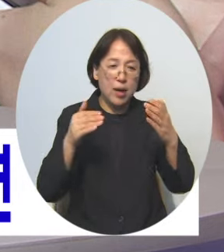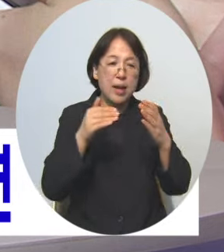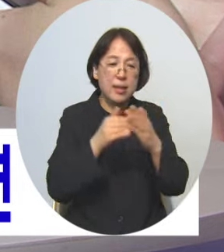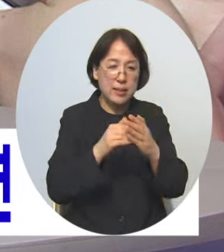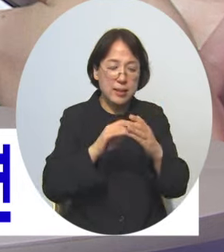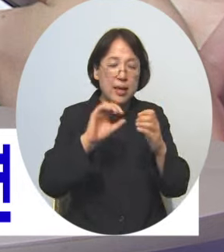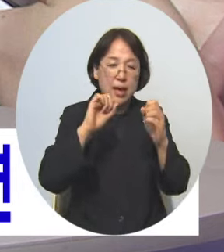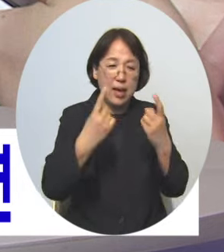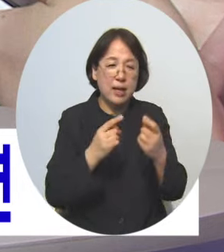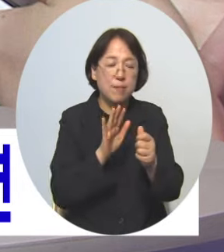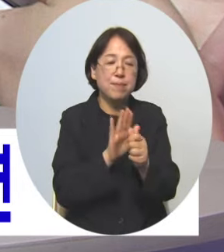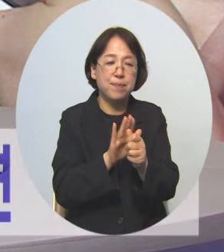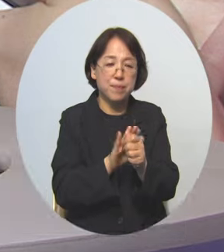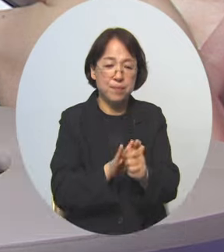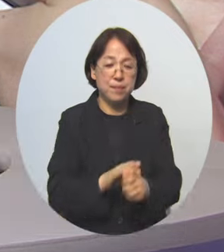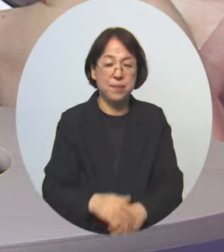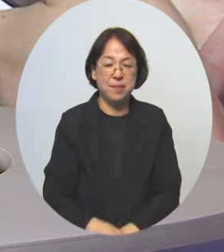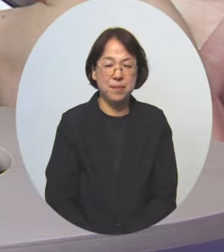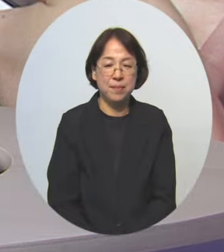있습니다. 이혜진 기자의 보도입니다.